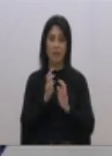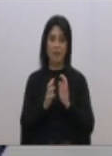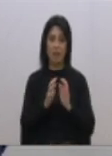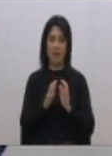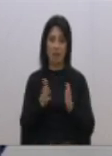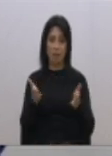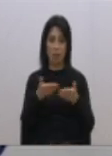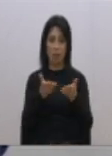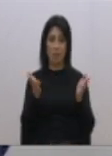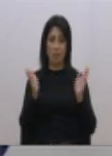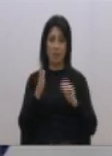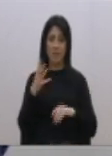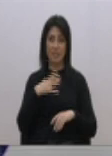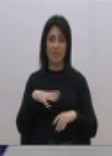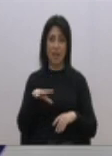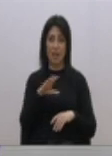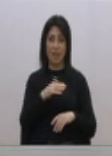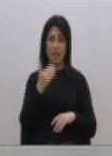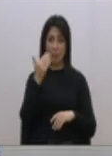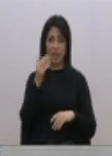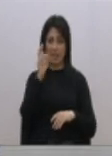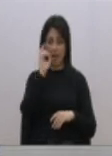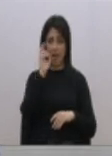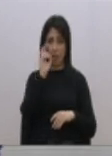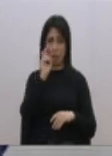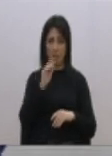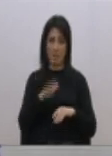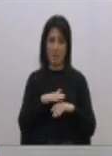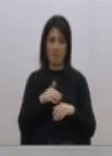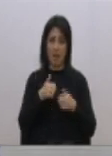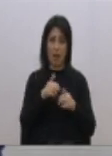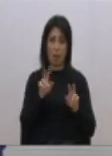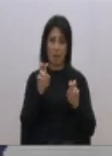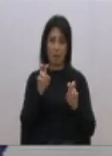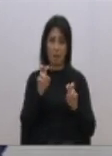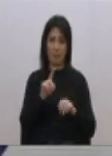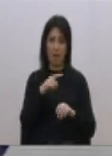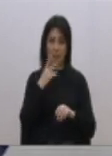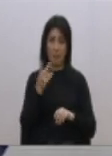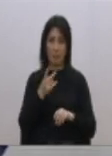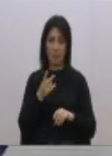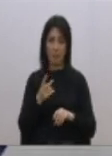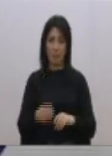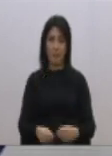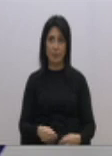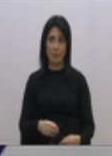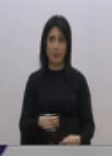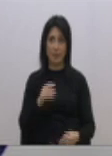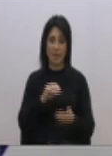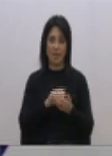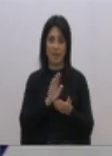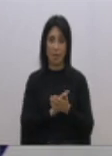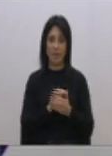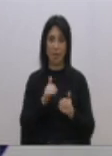არენაზე საქართველო მისი ხელისუფლების წყალობით, წყალებში, რა თქმა უნდა, დაფიქსირდა